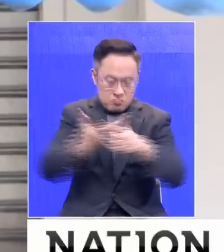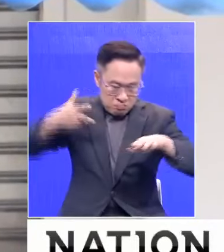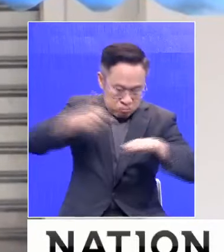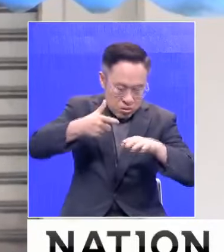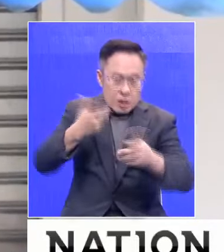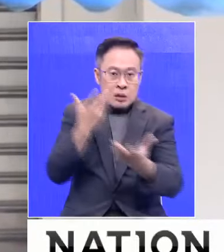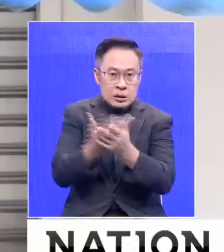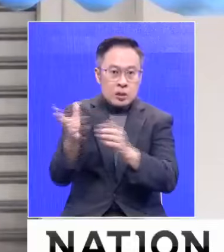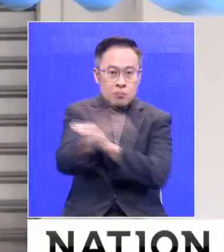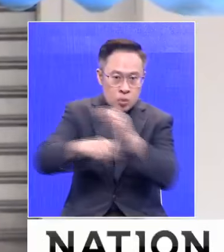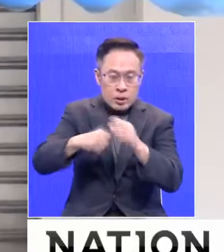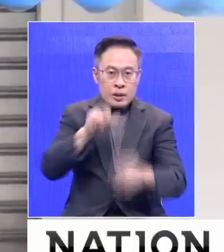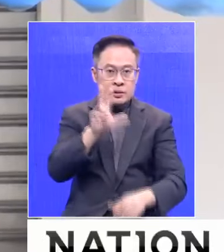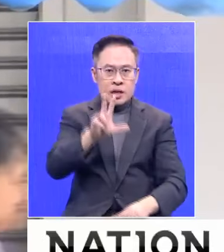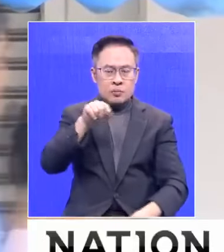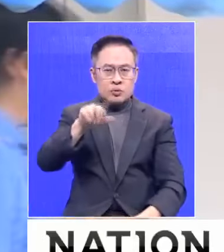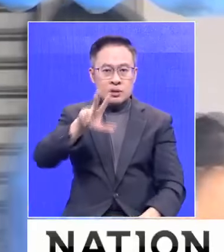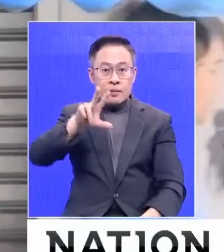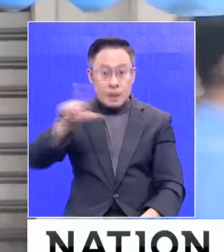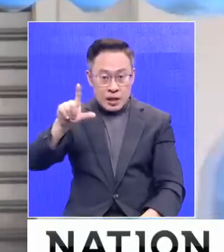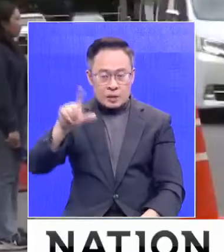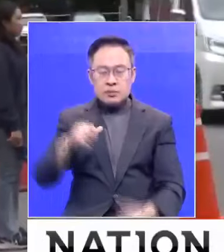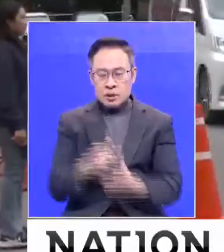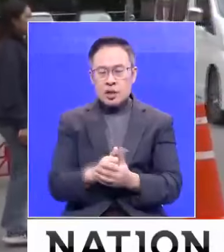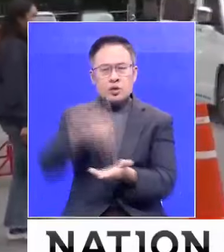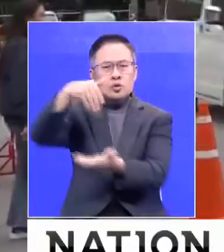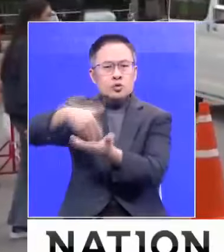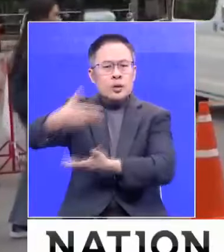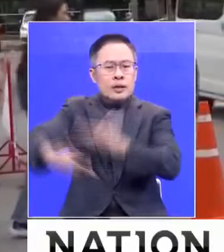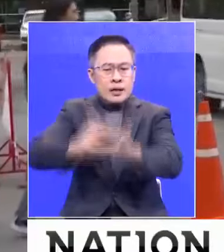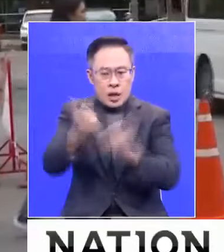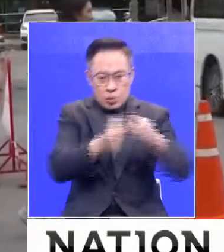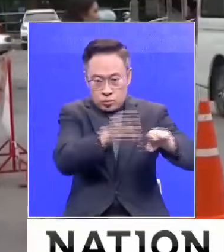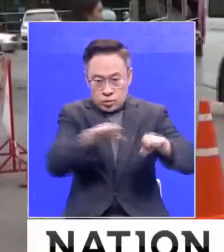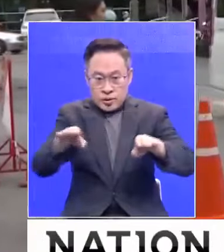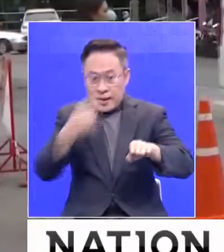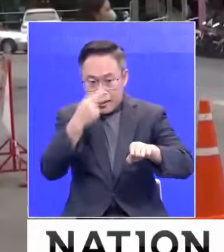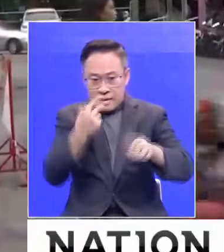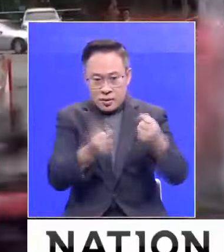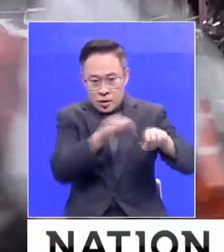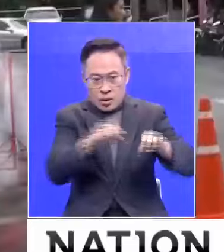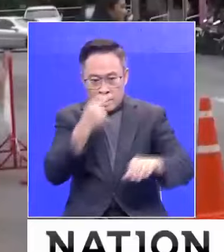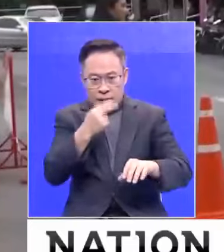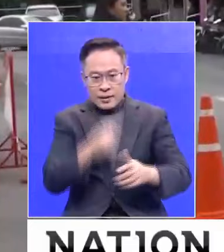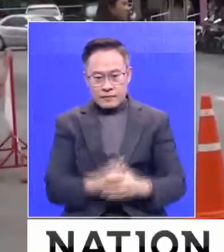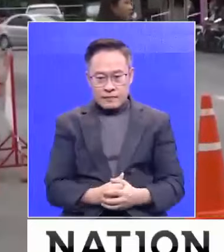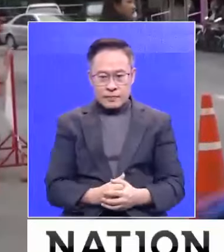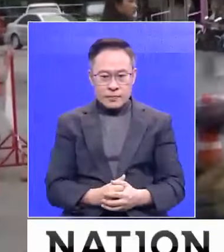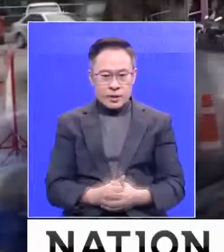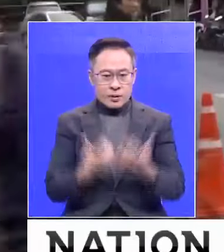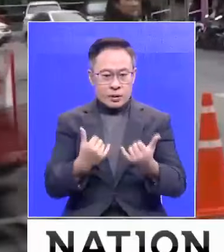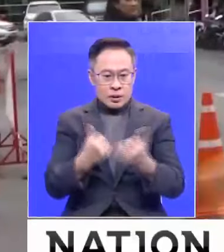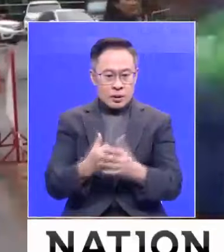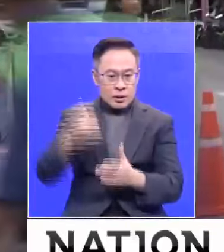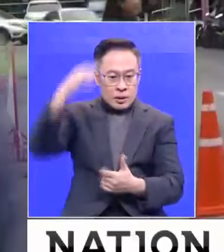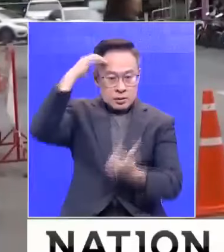ล้านบาทบริเวณลานจอดรถห้างดังย่านสวนหลวงแล้วหลบหนีไปเนี่ยความคืบหน้าทางคดีวันนี้นะคะอย่างที่บอกไปว่าตำรวจเร่